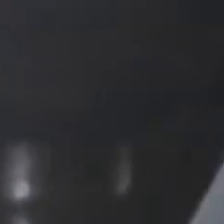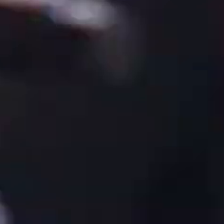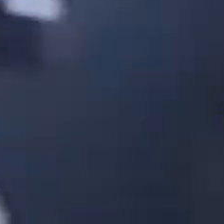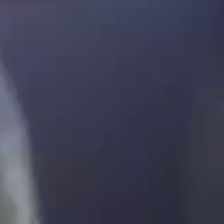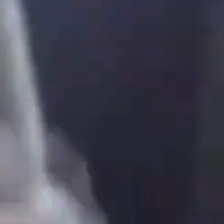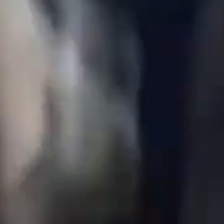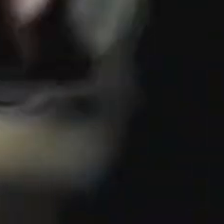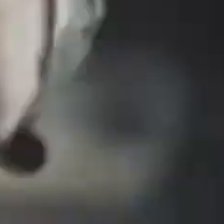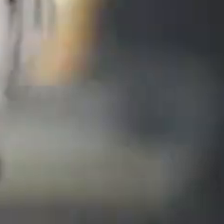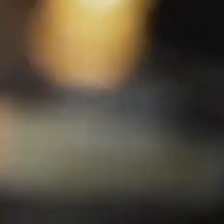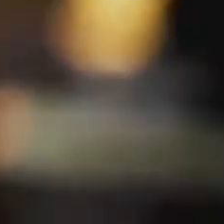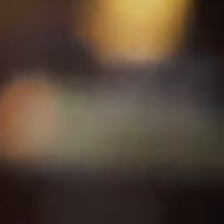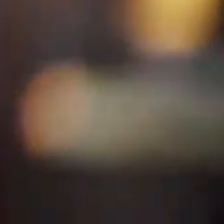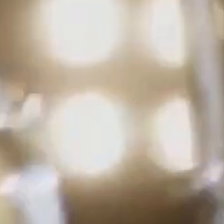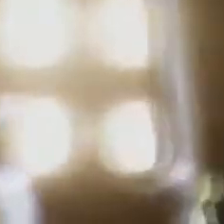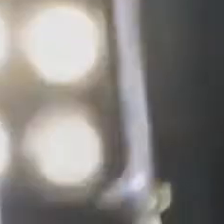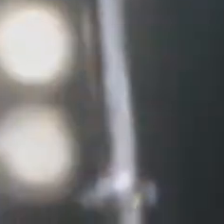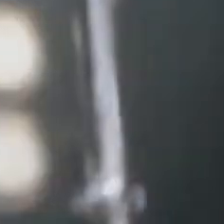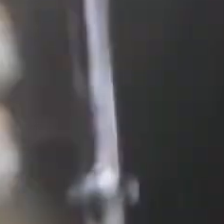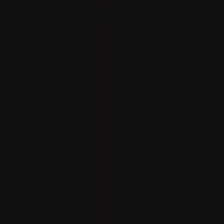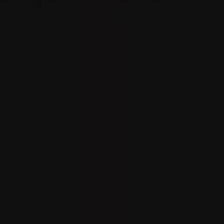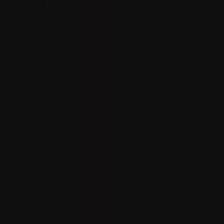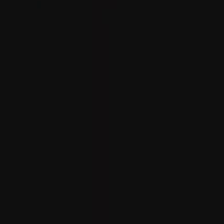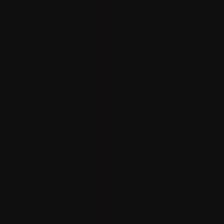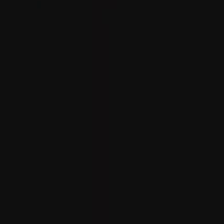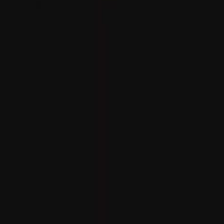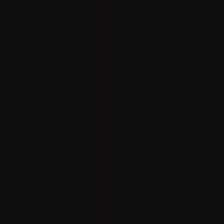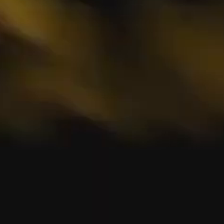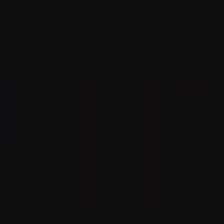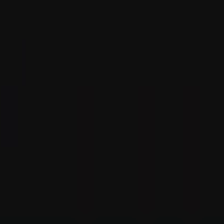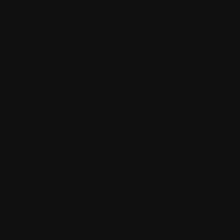jaga-jaga keluargamu